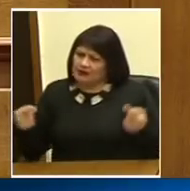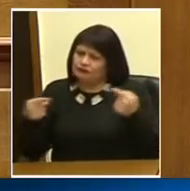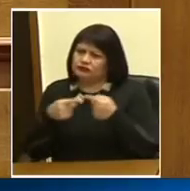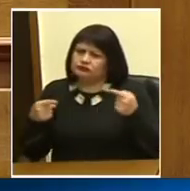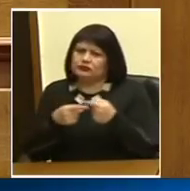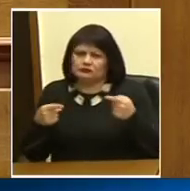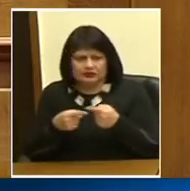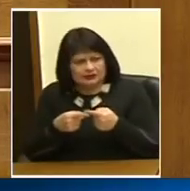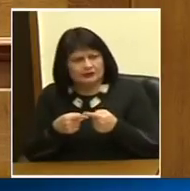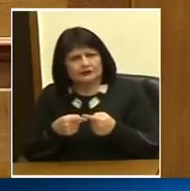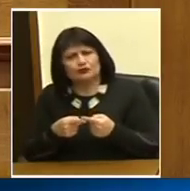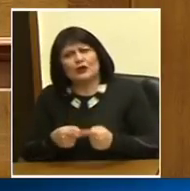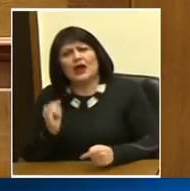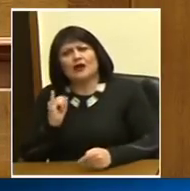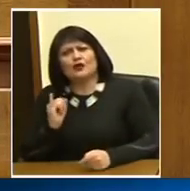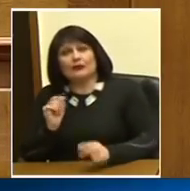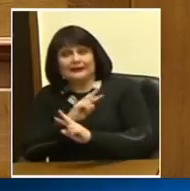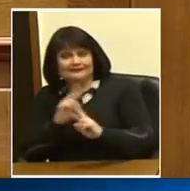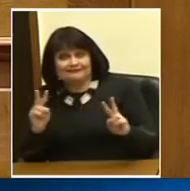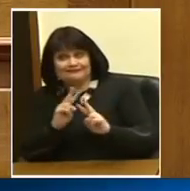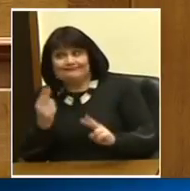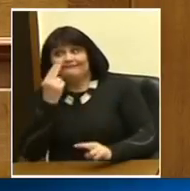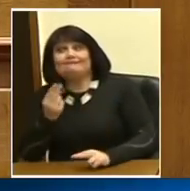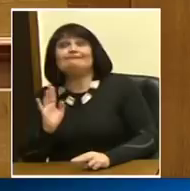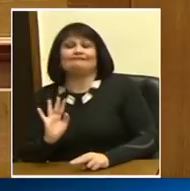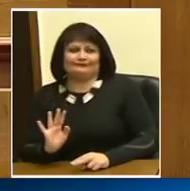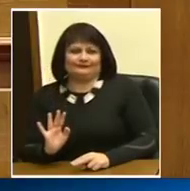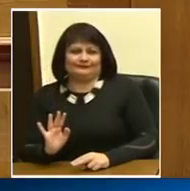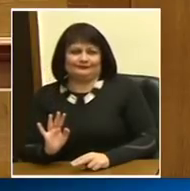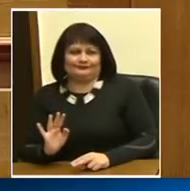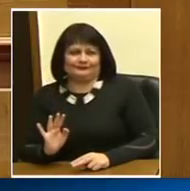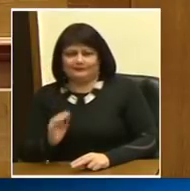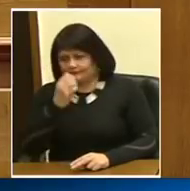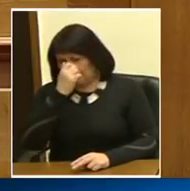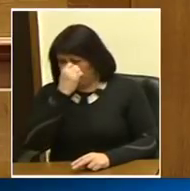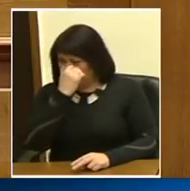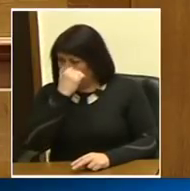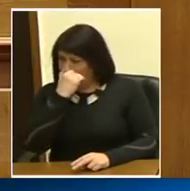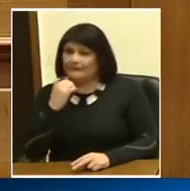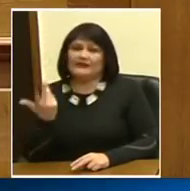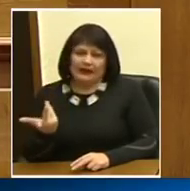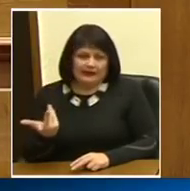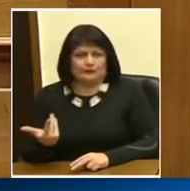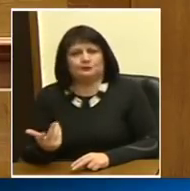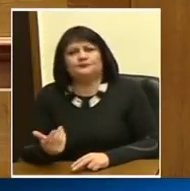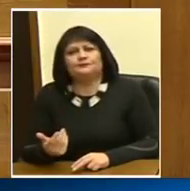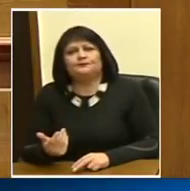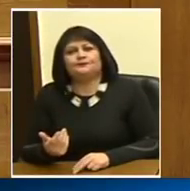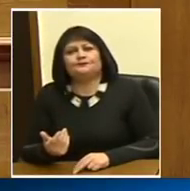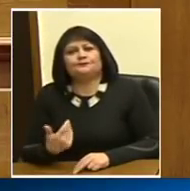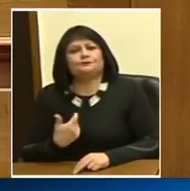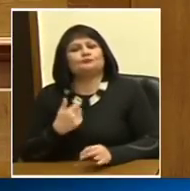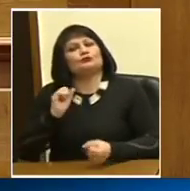ακόμα αποκρισταλωθεί οι συγκρούσεις αυτές. Κατ' εξοχήν τέτοιο πεδίο είναι η